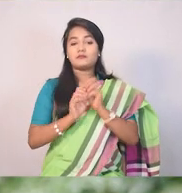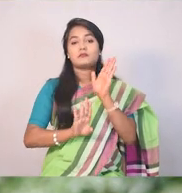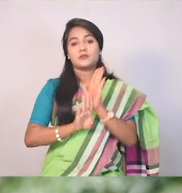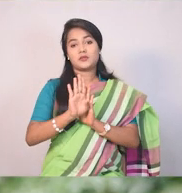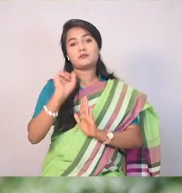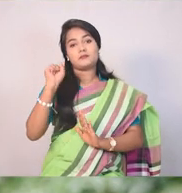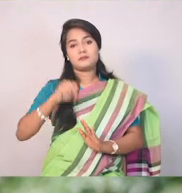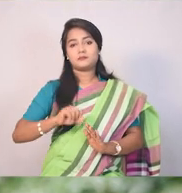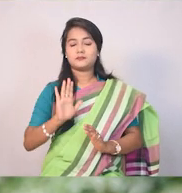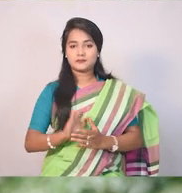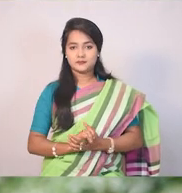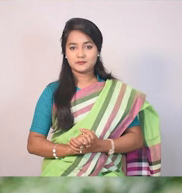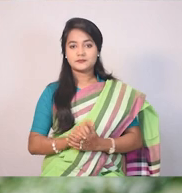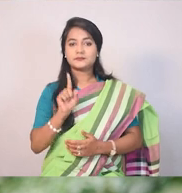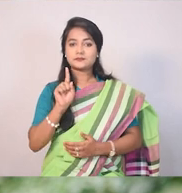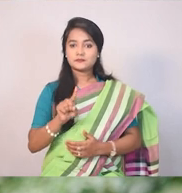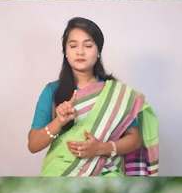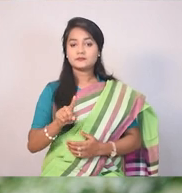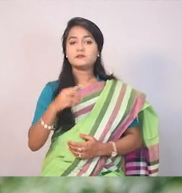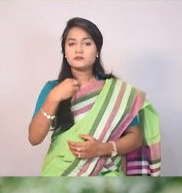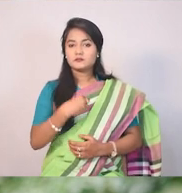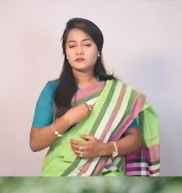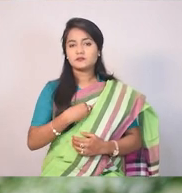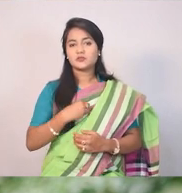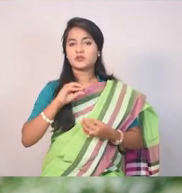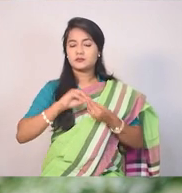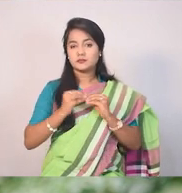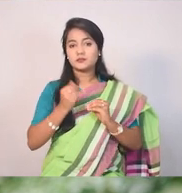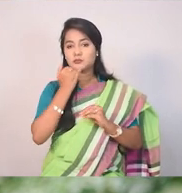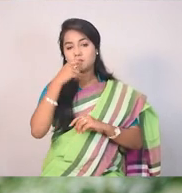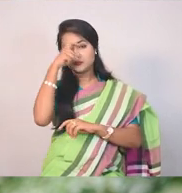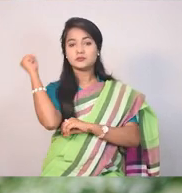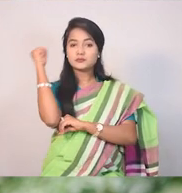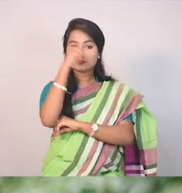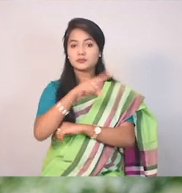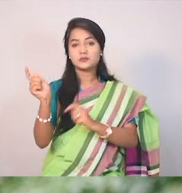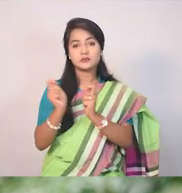আমি চাই আসলে কিছু না কিছু করতে, কারণ